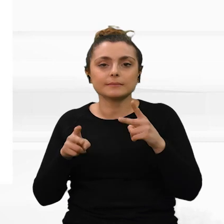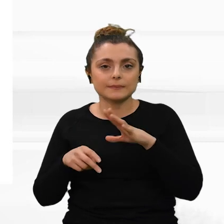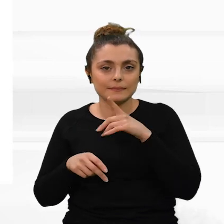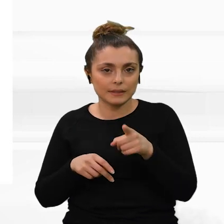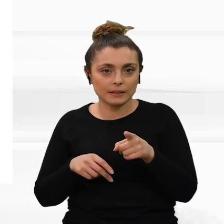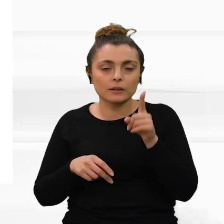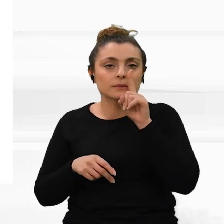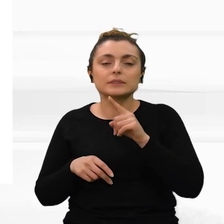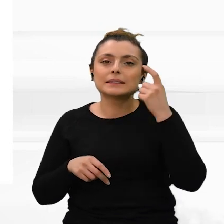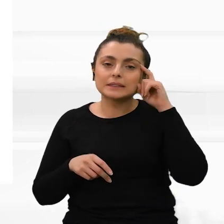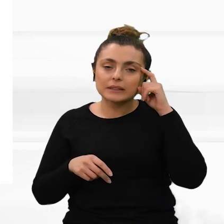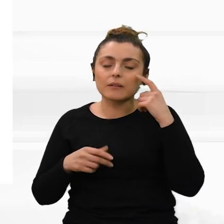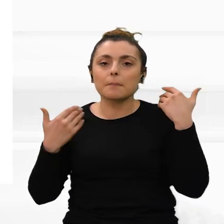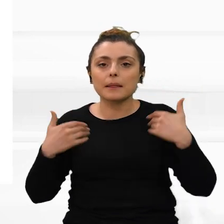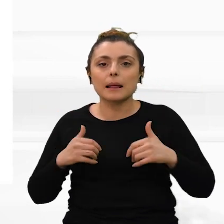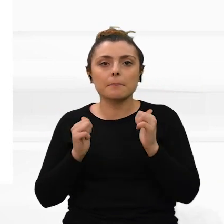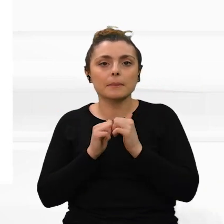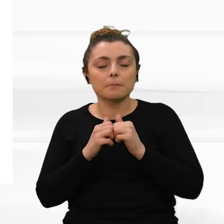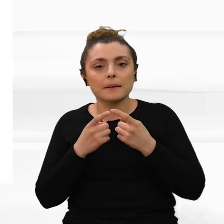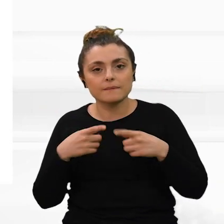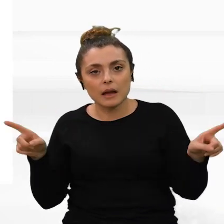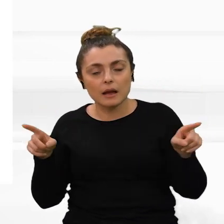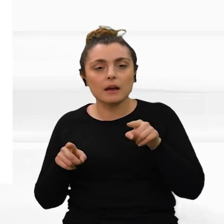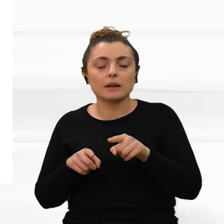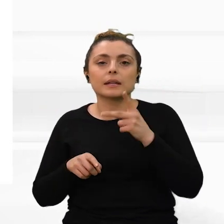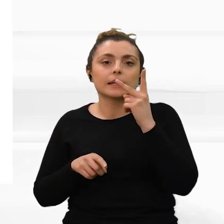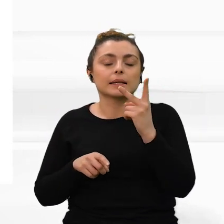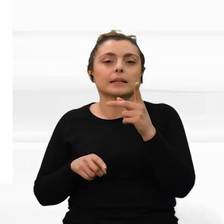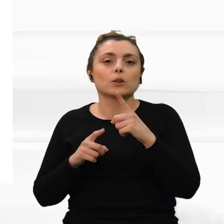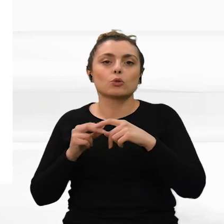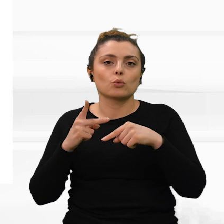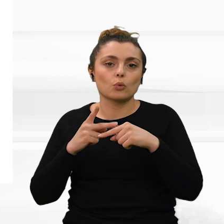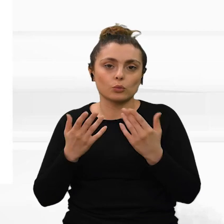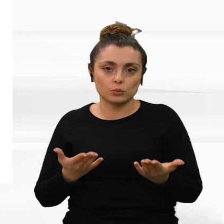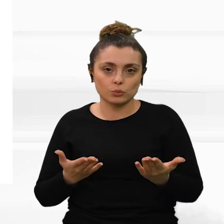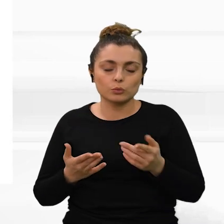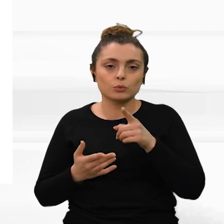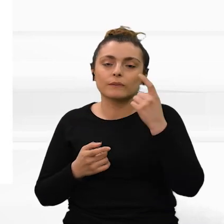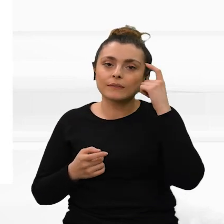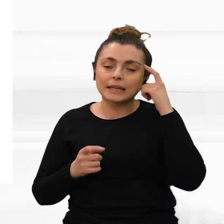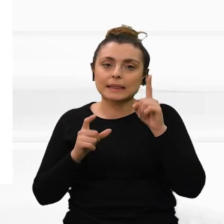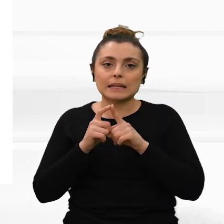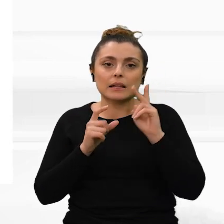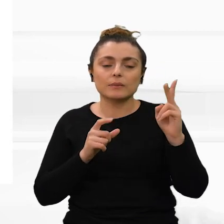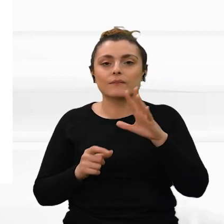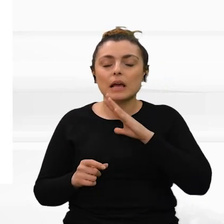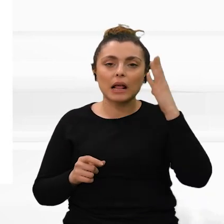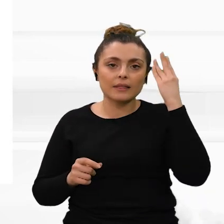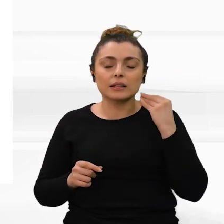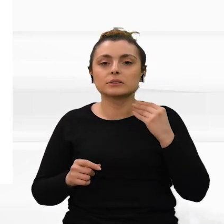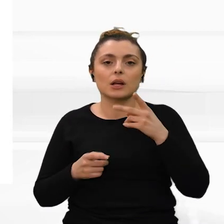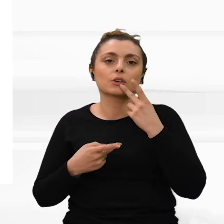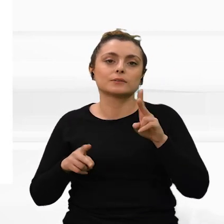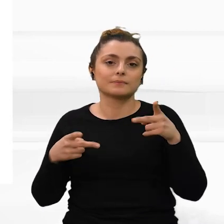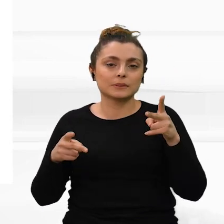çıkartabiliriz Çünkü zihin ve beden 11 bu farklı iki közdür bu görüşte kartın varlık